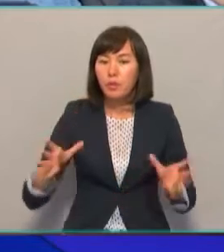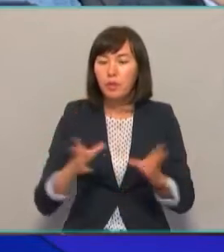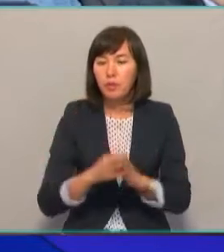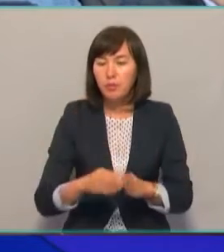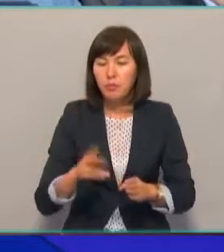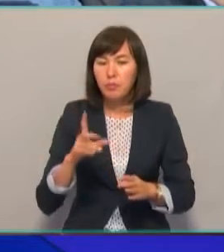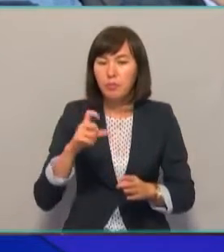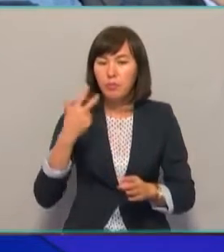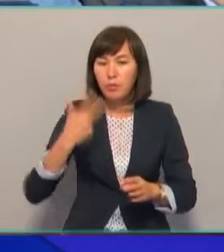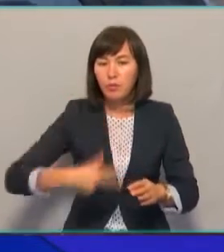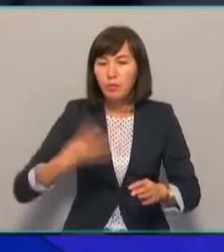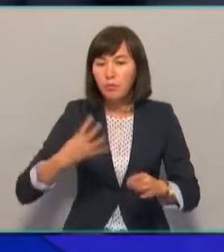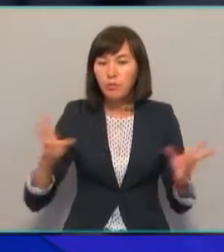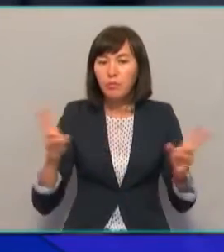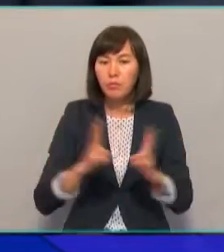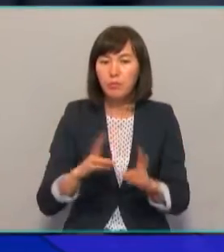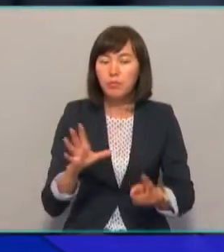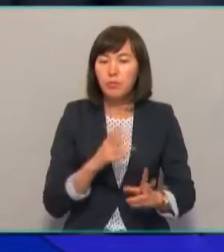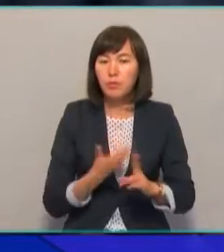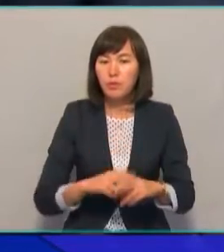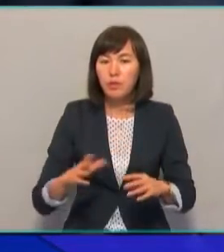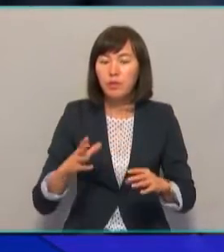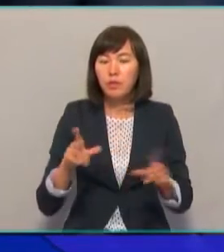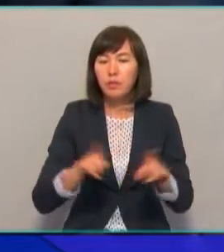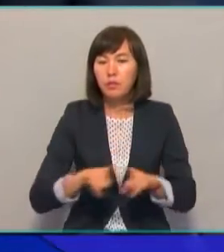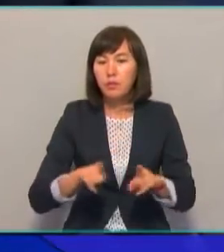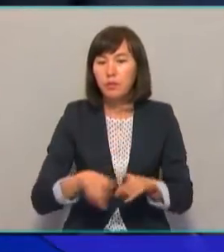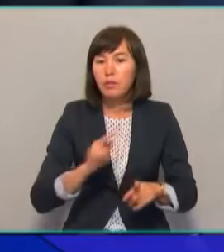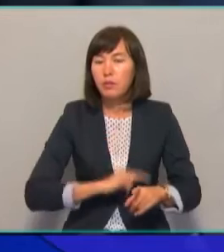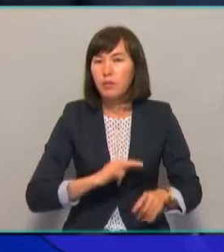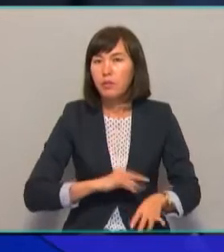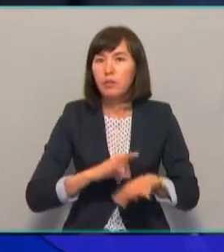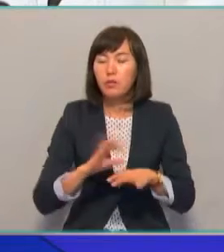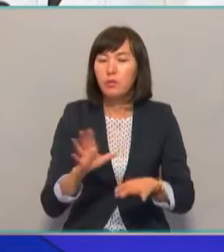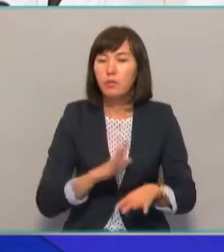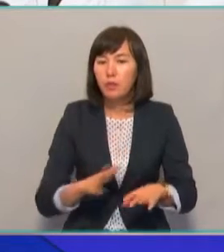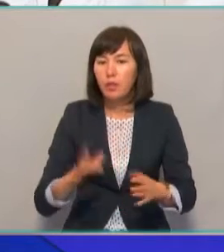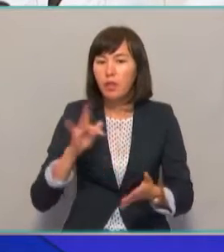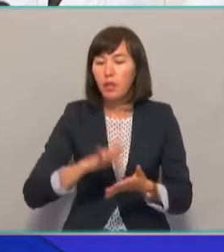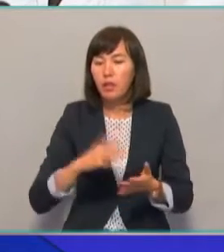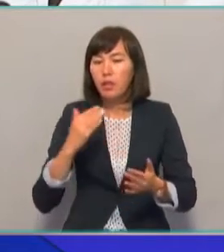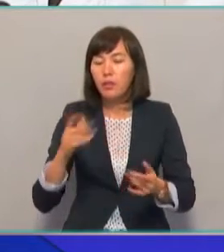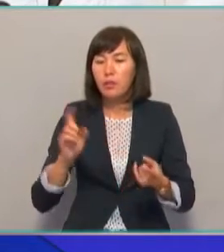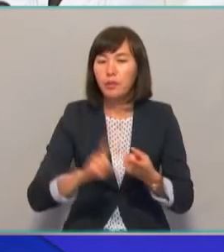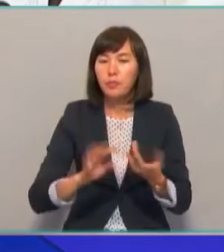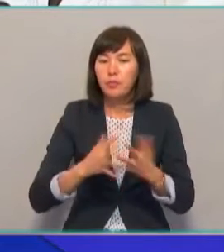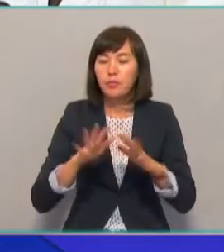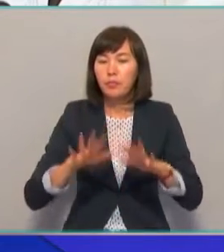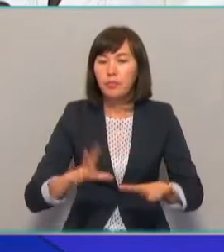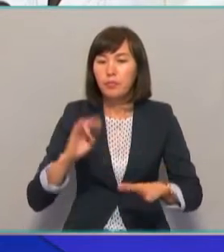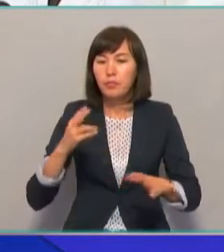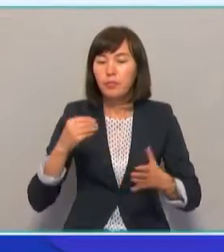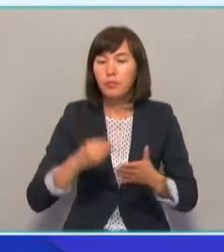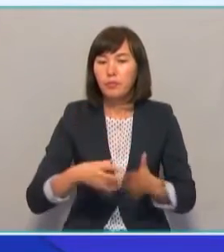бірлесе отырып 134 жеке кездесу өткізген. Оларға түсіндірме жұмыстар жүргізілген. Ал қала мен оған қарасты ауылдарда